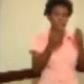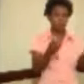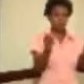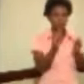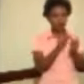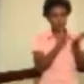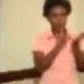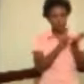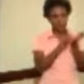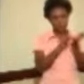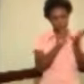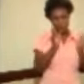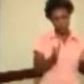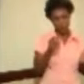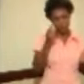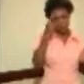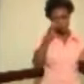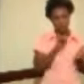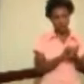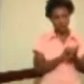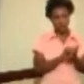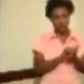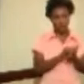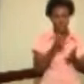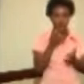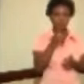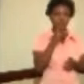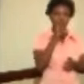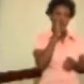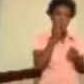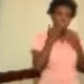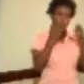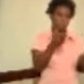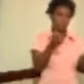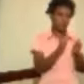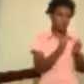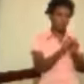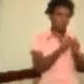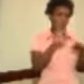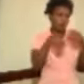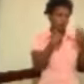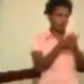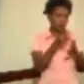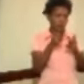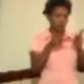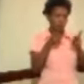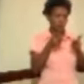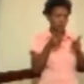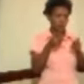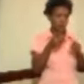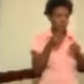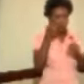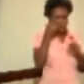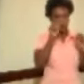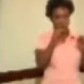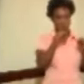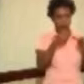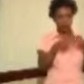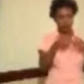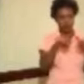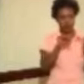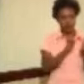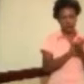pourra directement interférer. On a remercié donc Marcus Garcia, Lucien Jura, Dali Vallet et Godson Pierre. Et puis, nous pourrons entrer